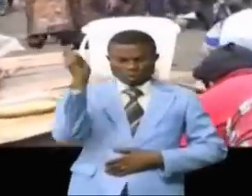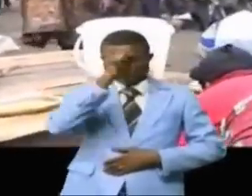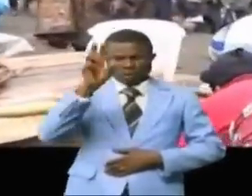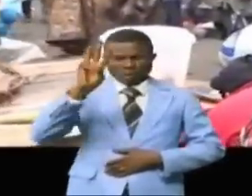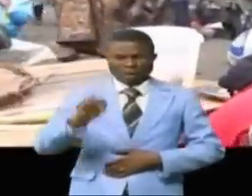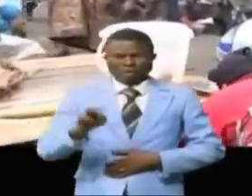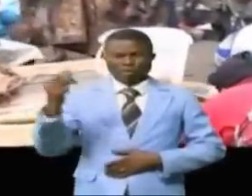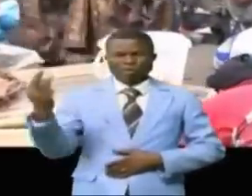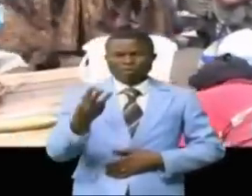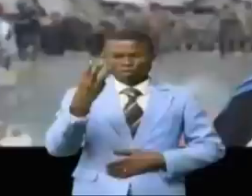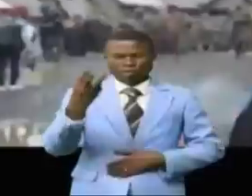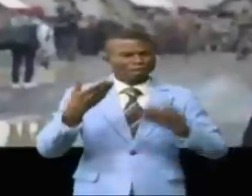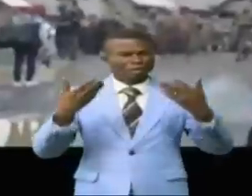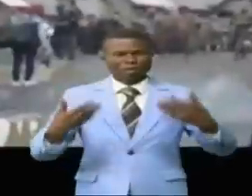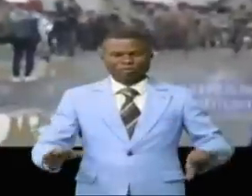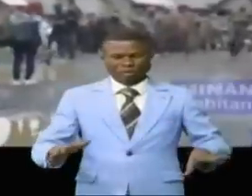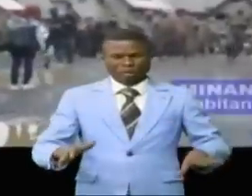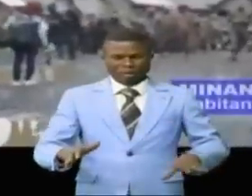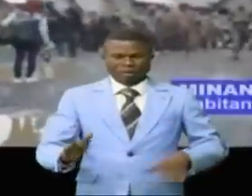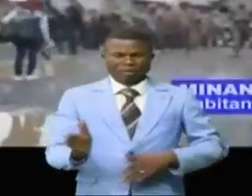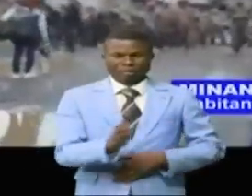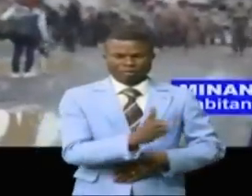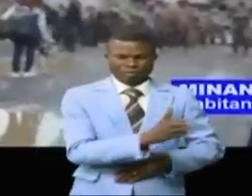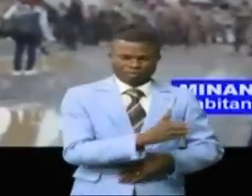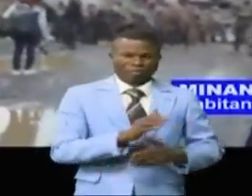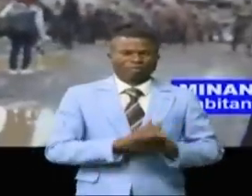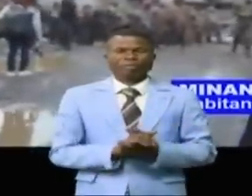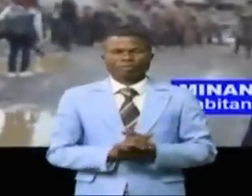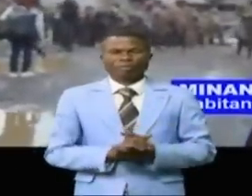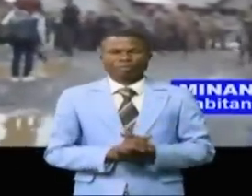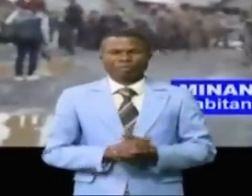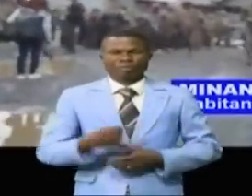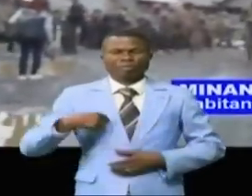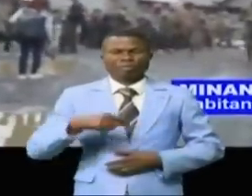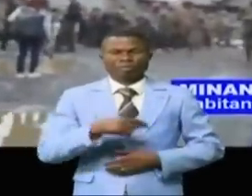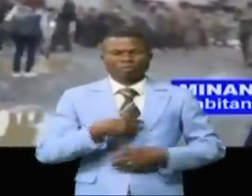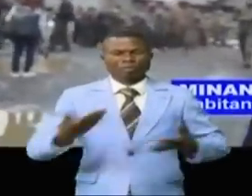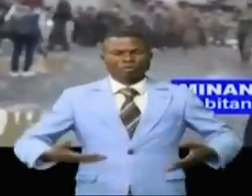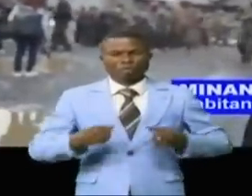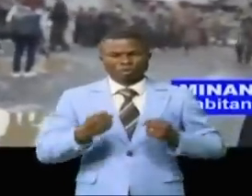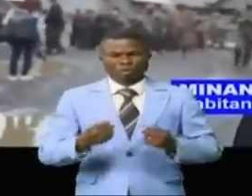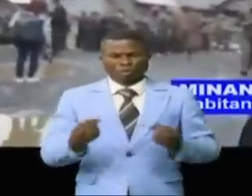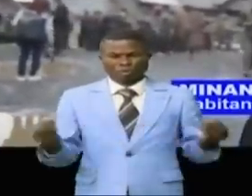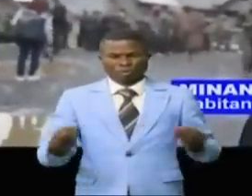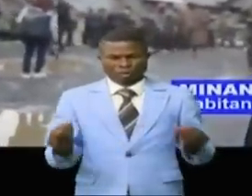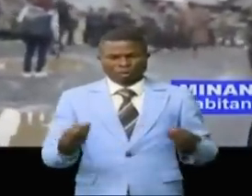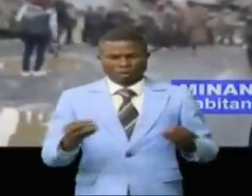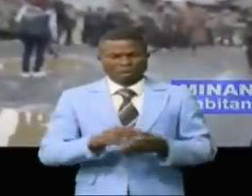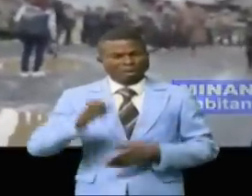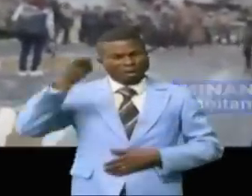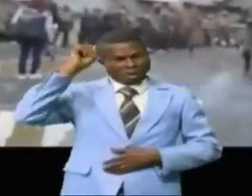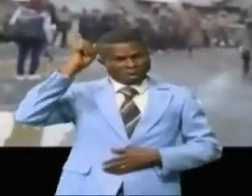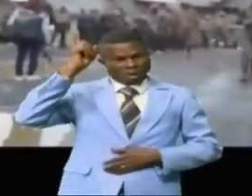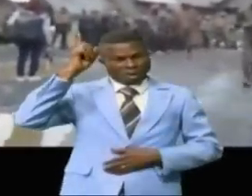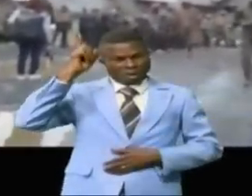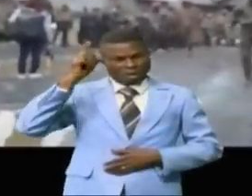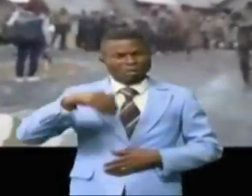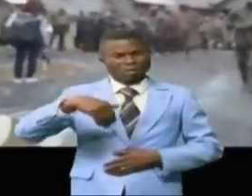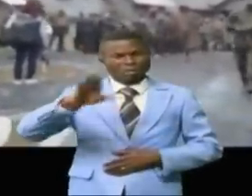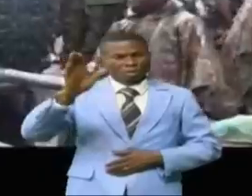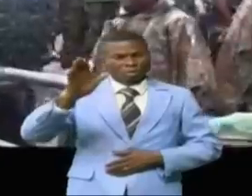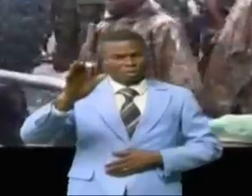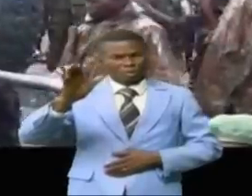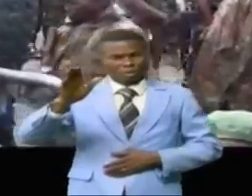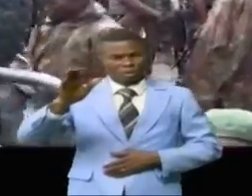du M23 est fini. Oui, avec les FARDC, nous sommes tellement contents parce qu'auparavant, quand